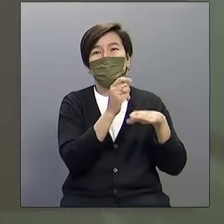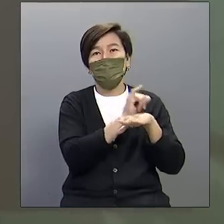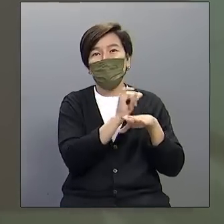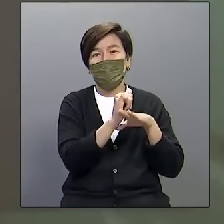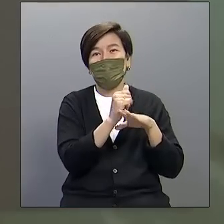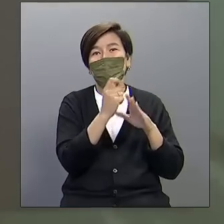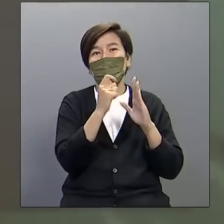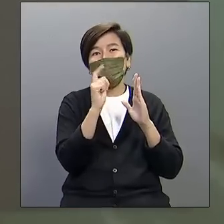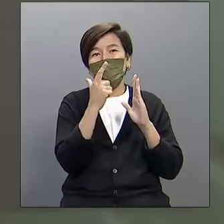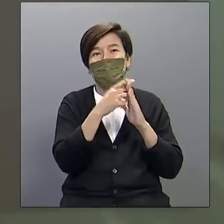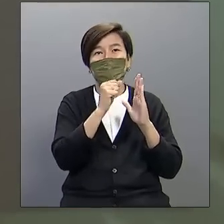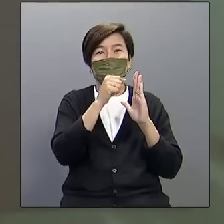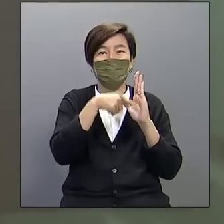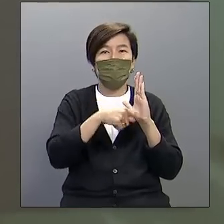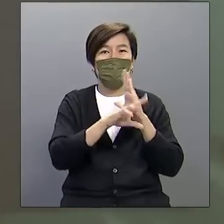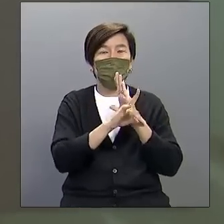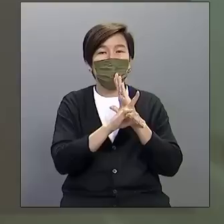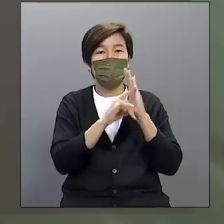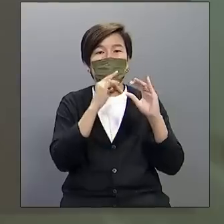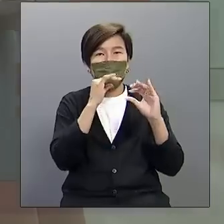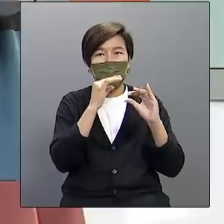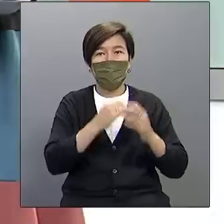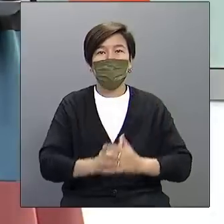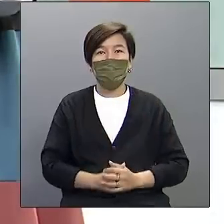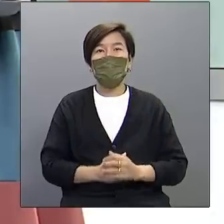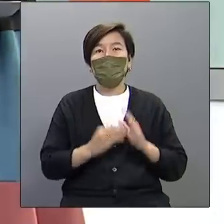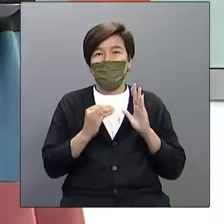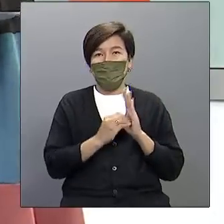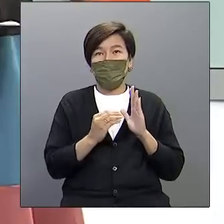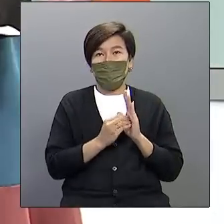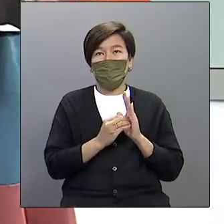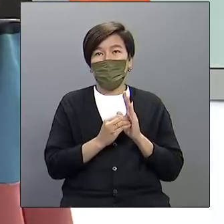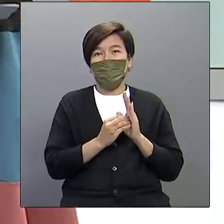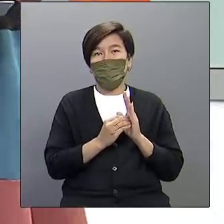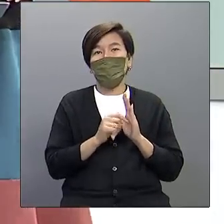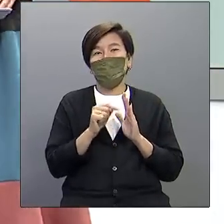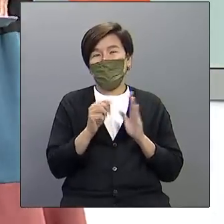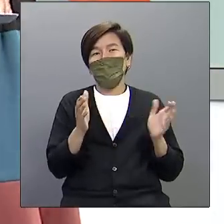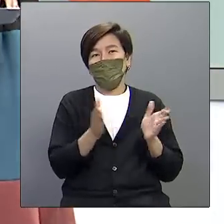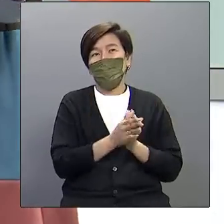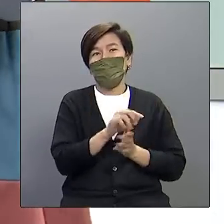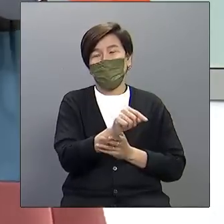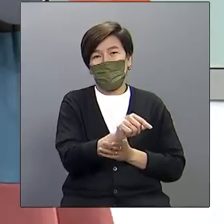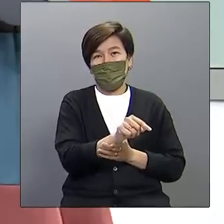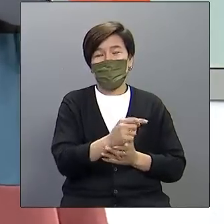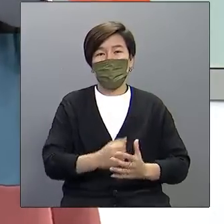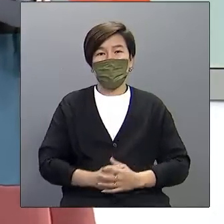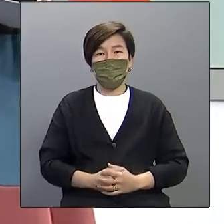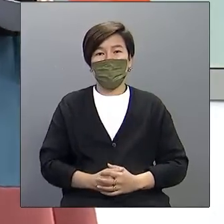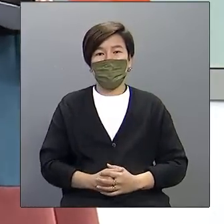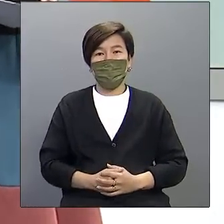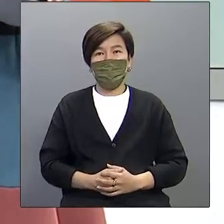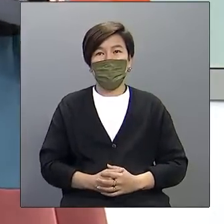อ่างทอง สุพันบุรี ชนบุรี ระย่องรวมถกงเทศมหาศรร ใพ้นที่เส้นเลอดฝ่อยทเกิดขึ้ในหายเขตด้วย